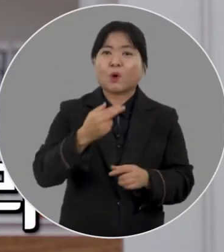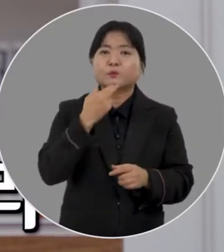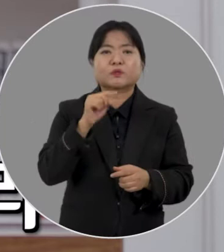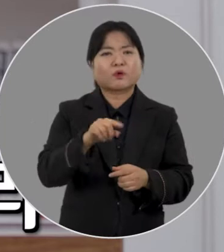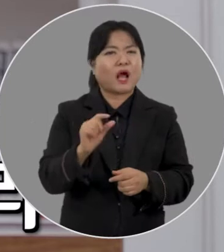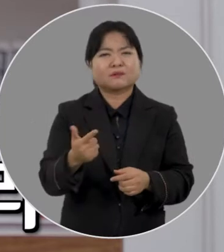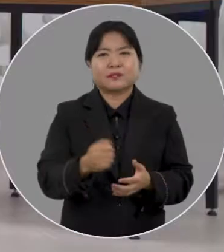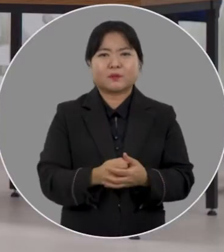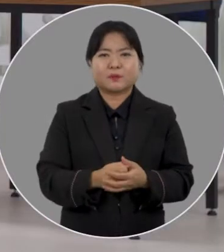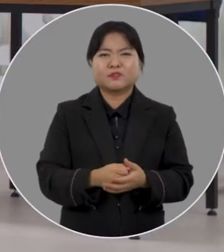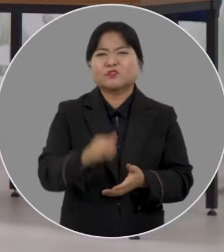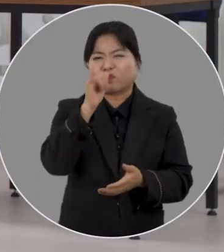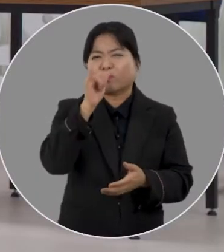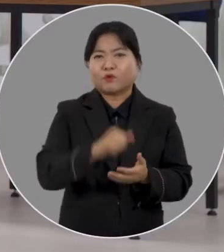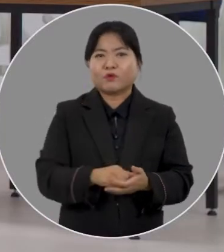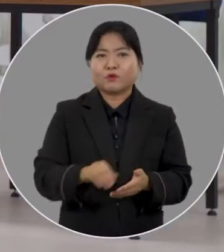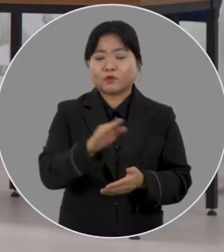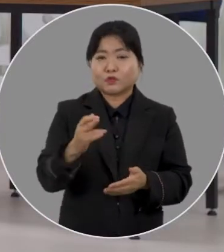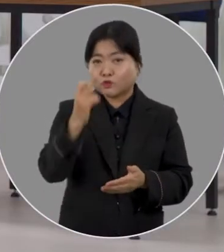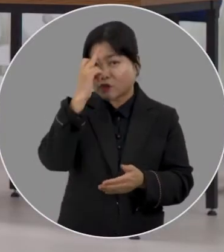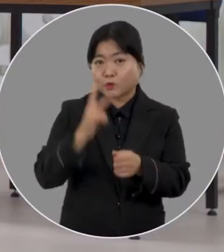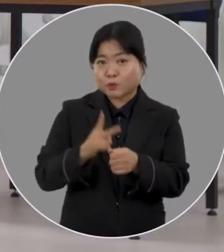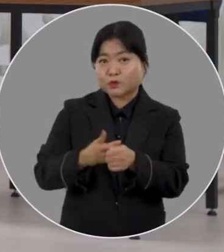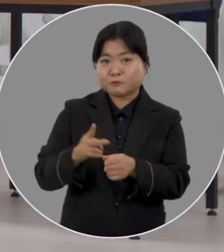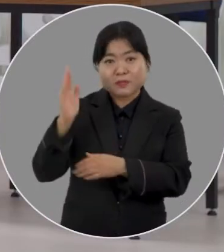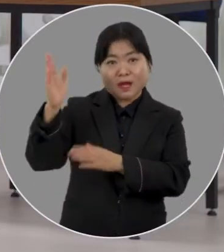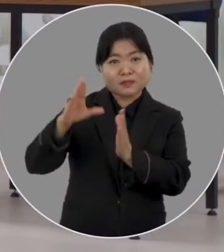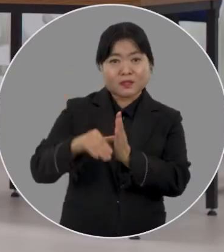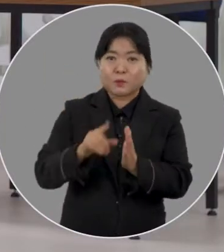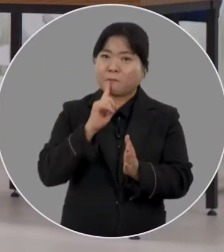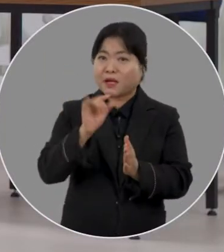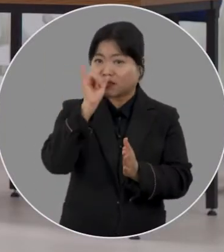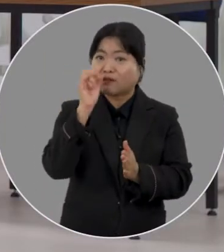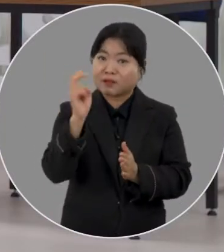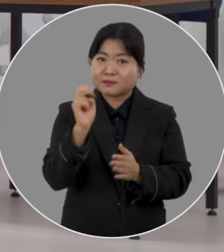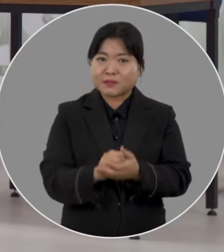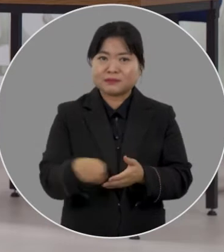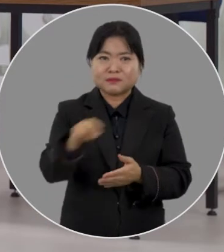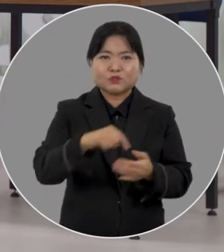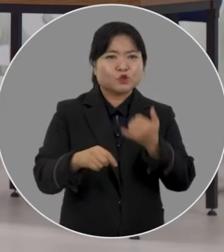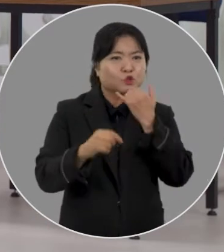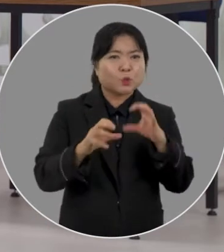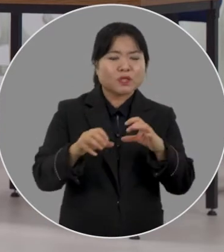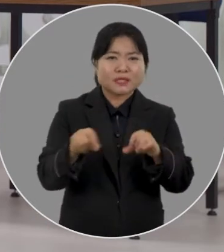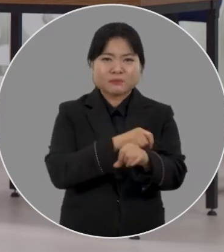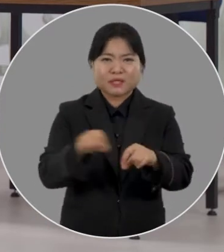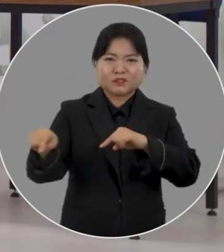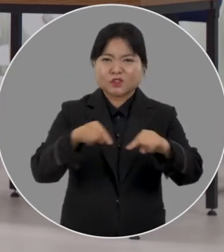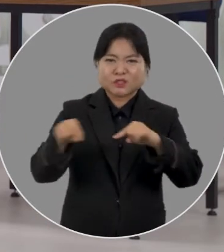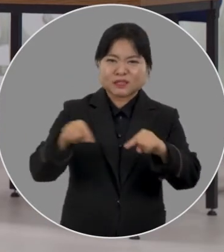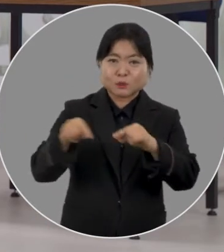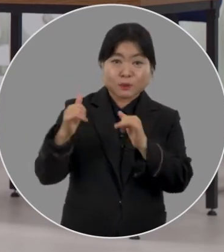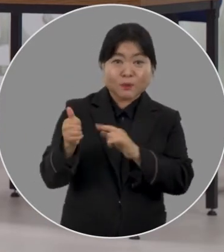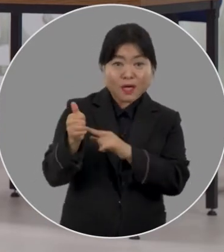아니에요. 예를 들면 우리 최 교수님 강연에서도 언급을 하셨겠지만 이것이 어떤 독일의 특정한 정치